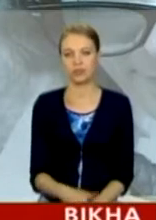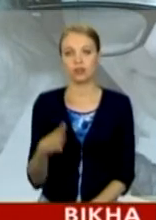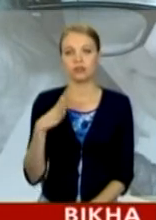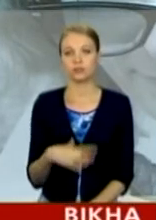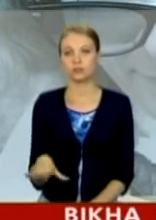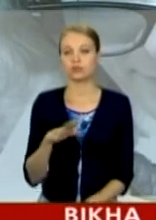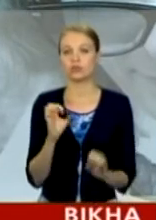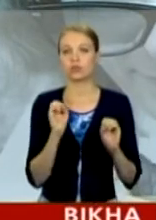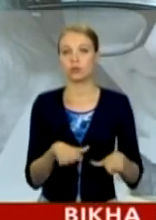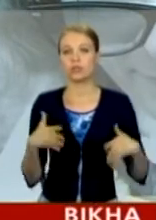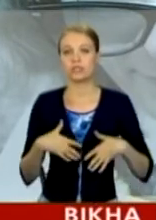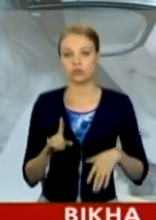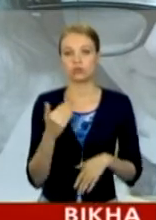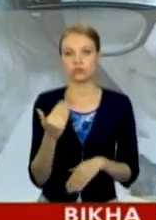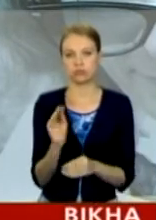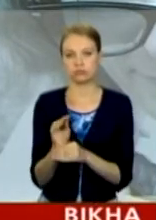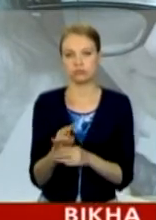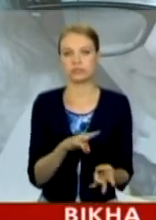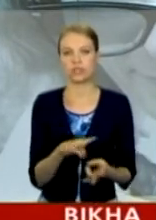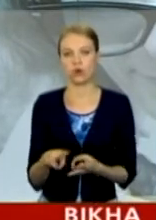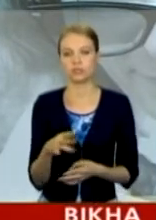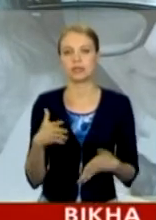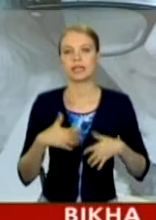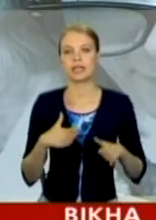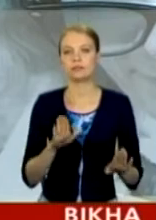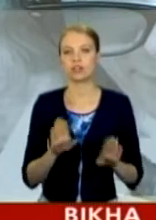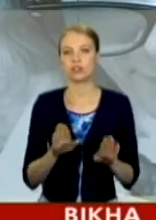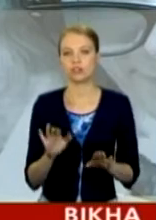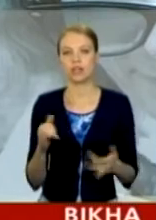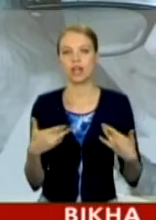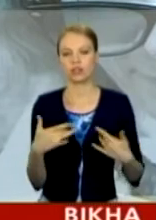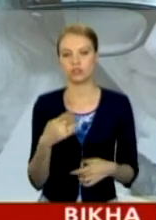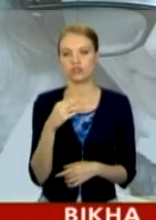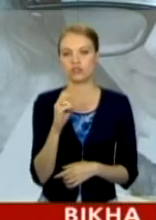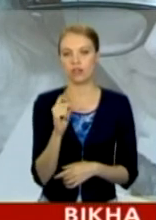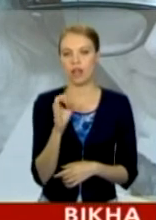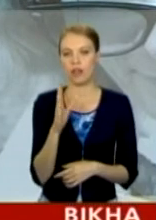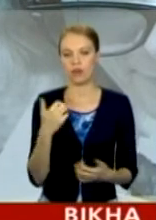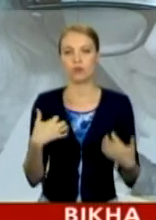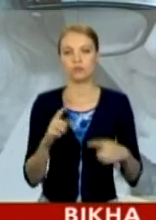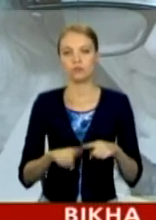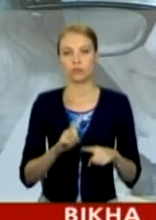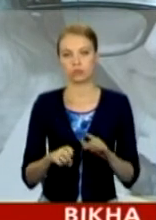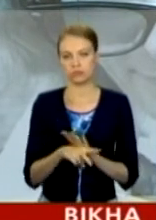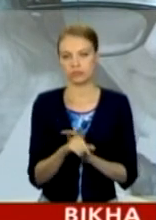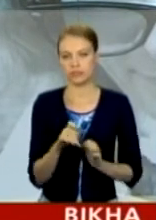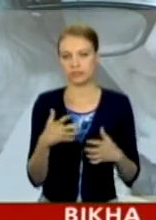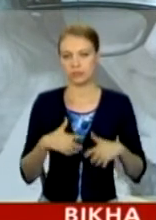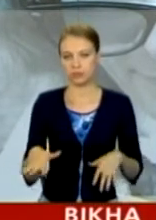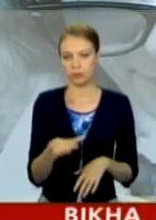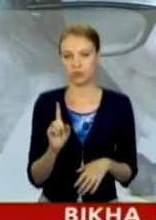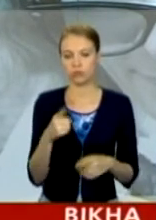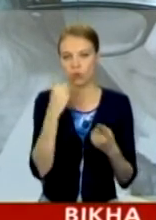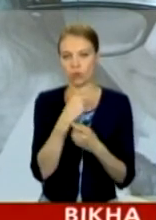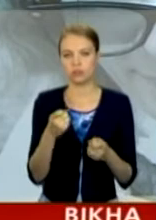Змушена була покинути Крим, бо їй закидає тероризм. Кримська режисерка і акторка Галина Джикаєва поспіхом лишила півострів, бо на неї